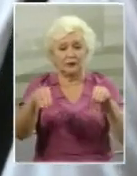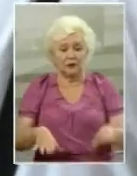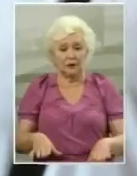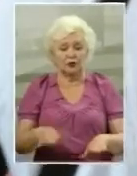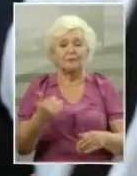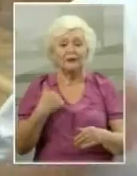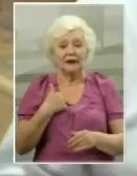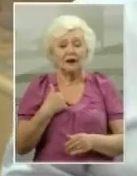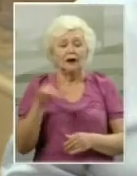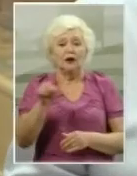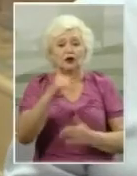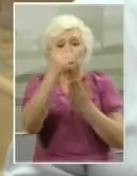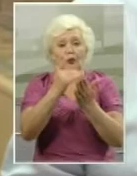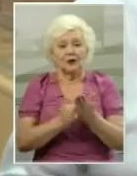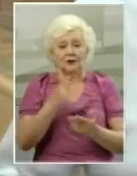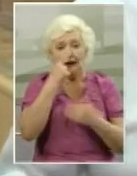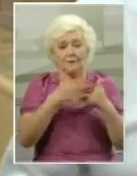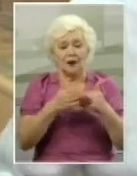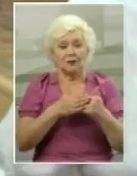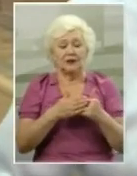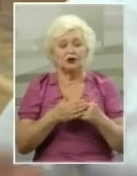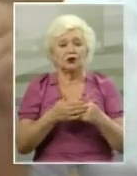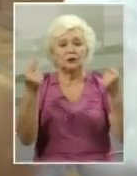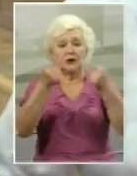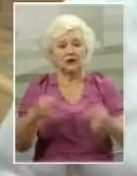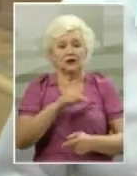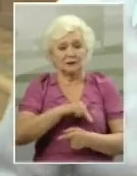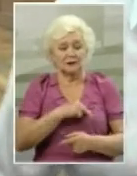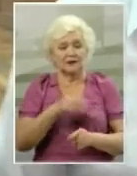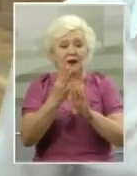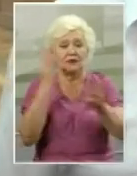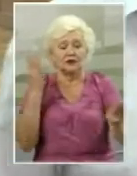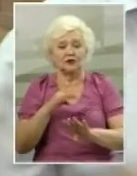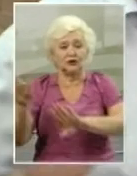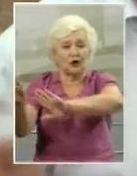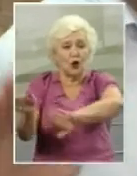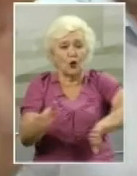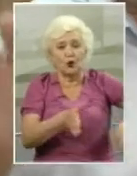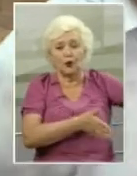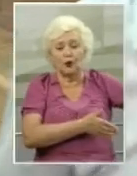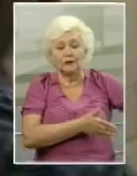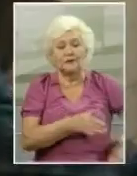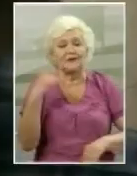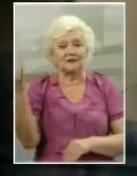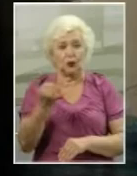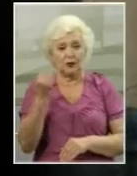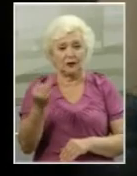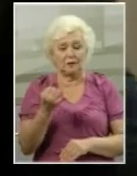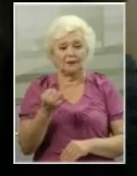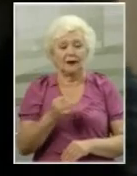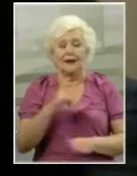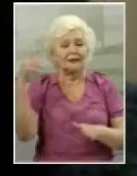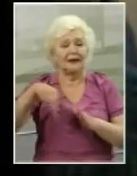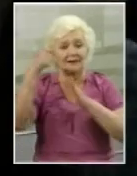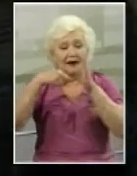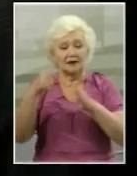Тому думаю, що програма це скоро найближчим чином запрацює і ці черги підуть, знаєте, в історію. Не на